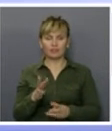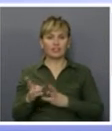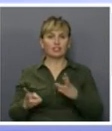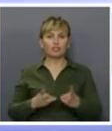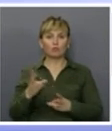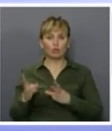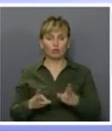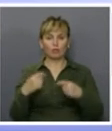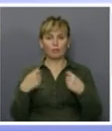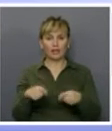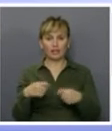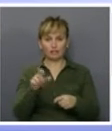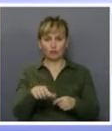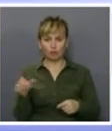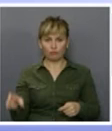стимулировать продавцов